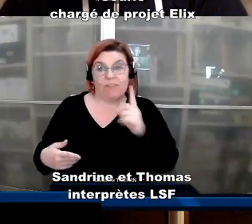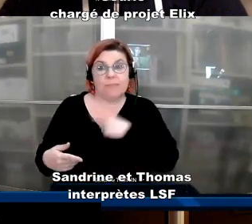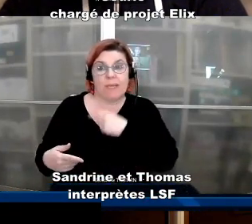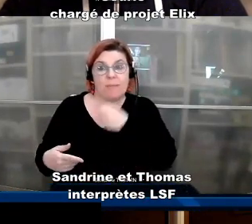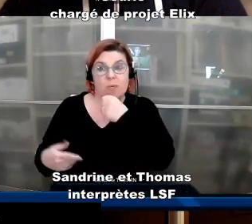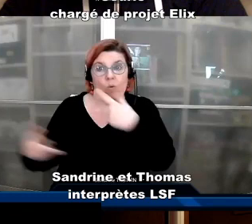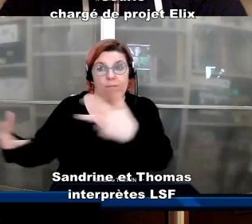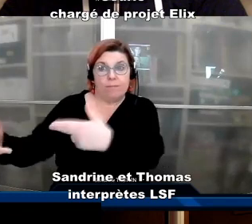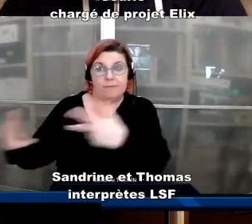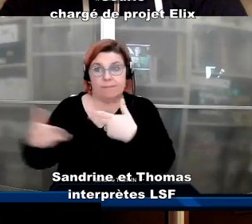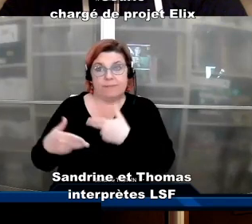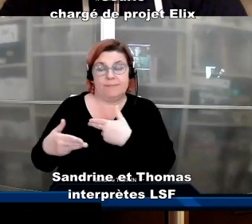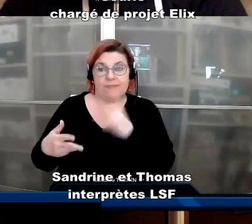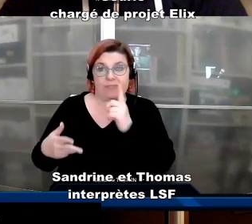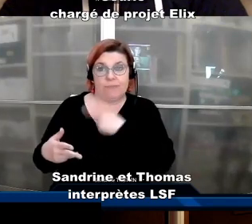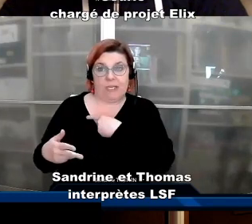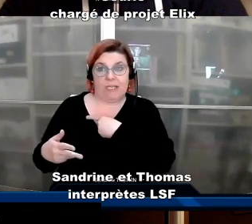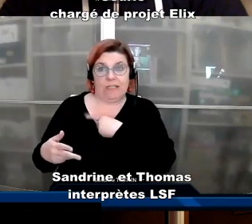communiquer que en LSF.